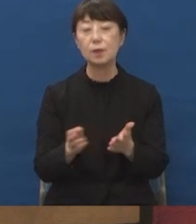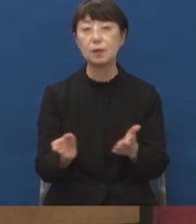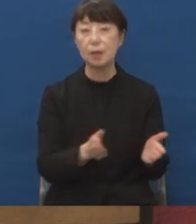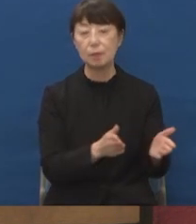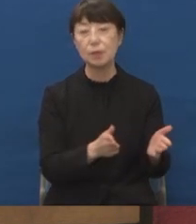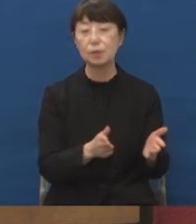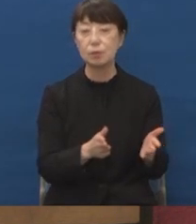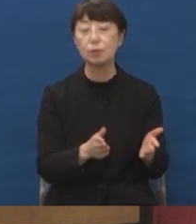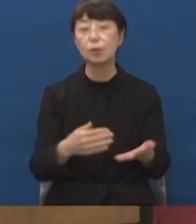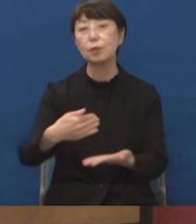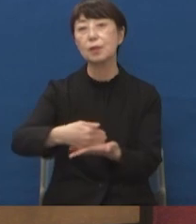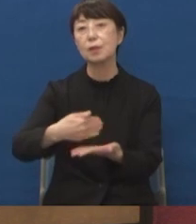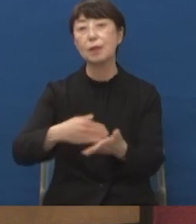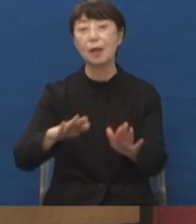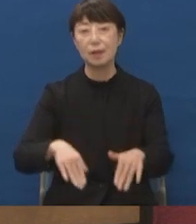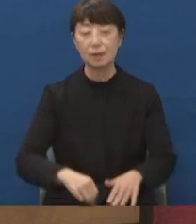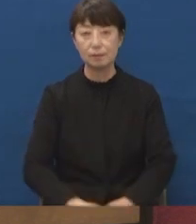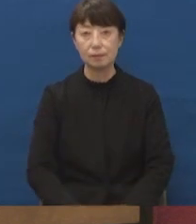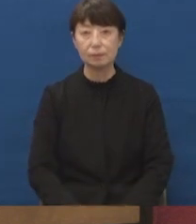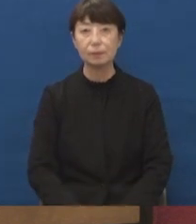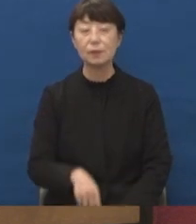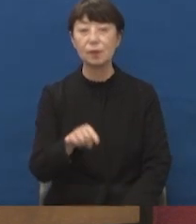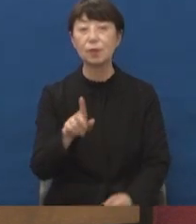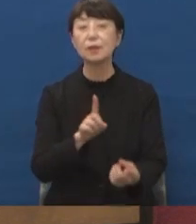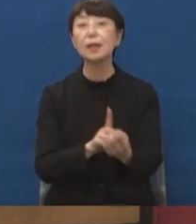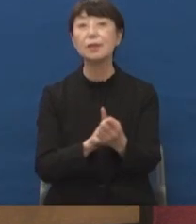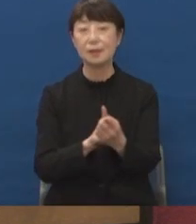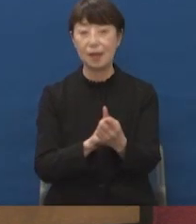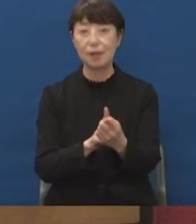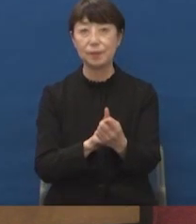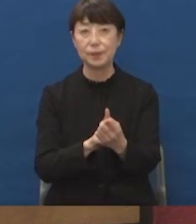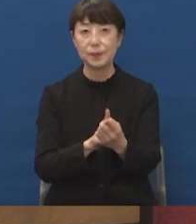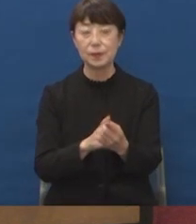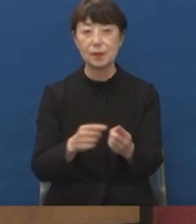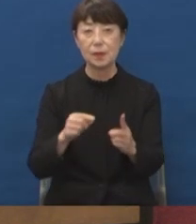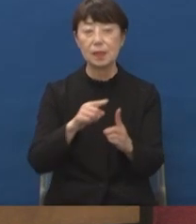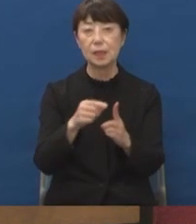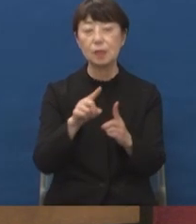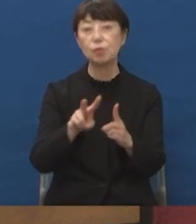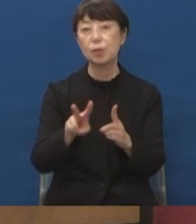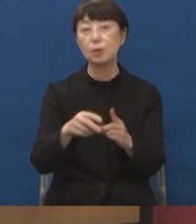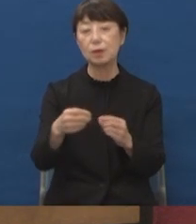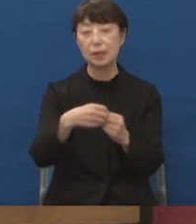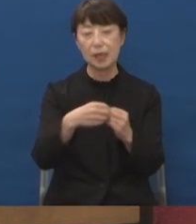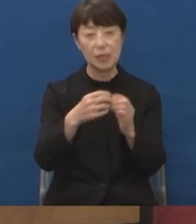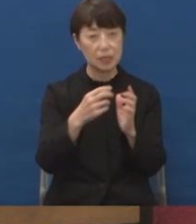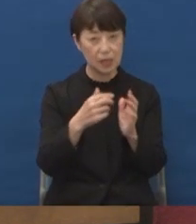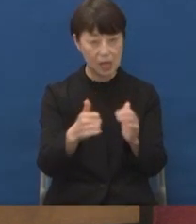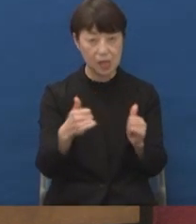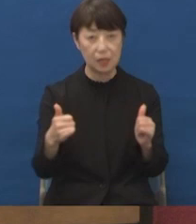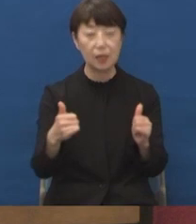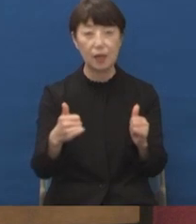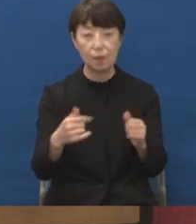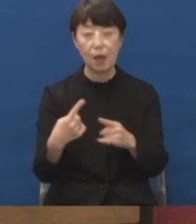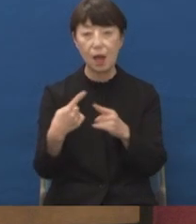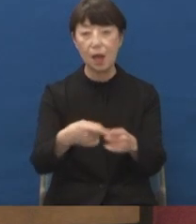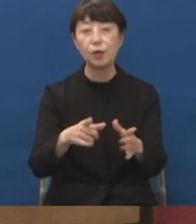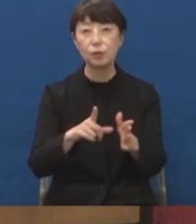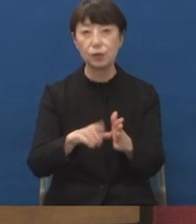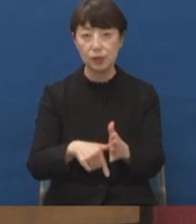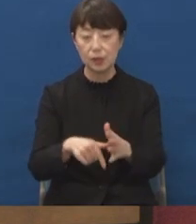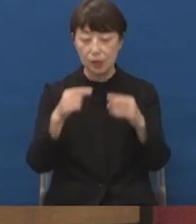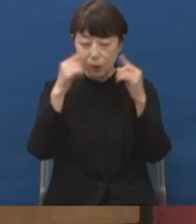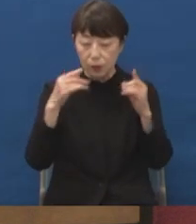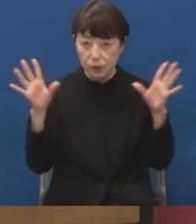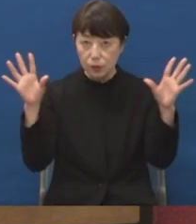との説明がありました。これに対し、DV 被害者からの入居申請に際して、個人情報への配